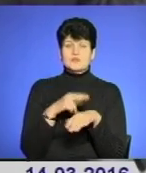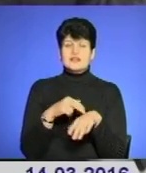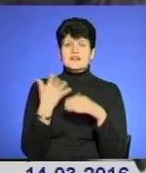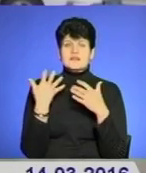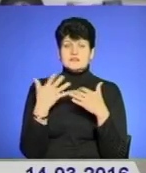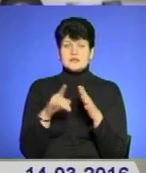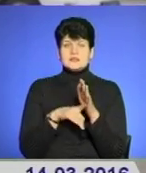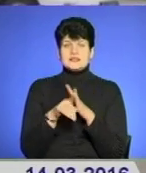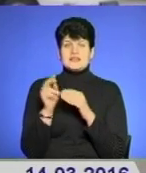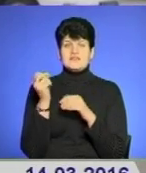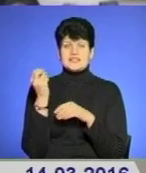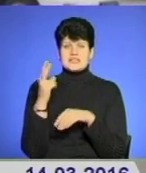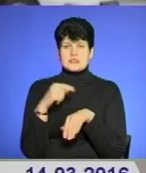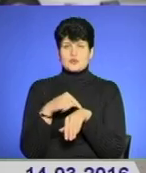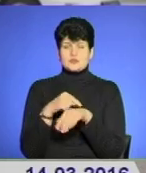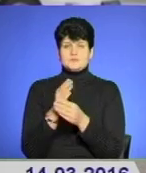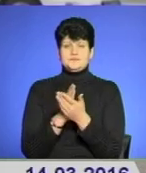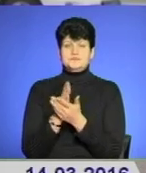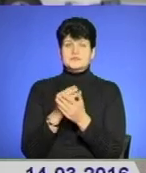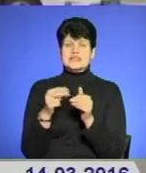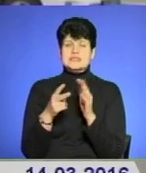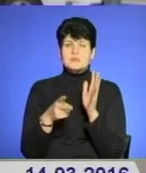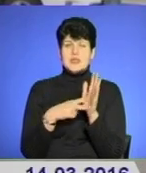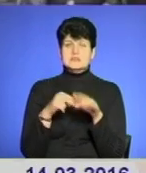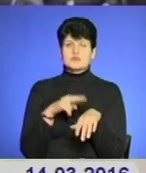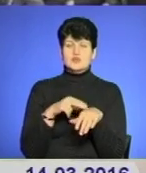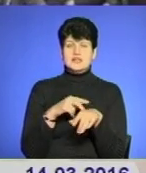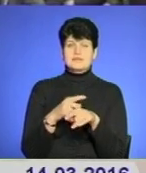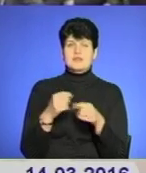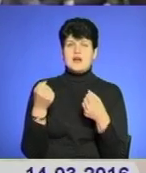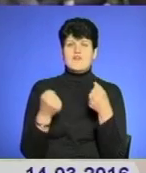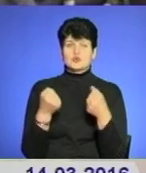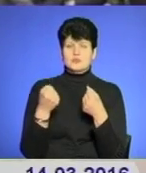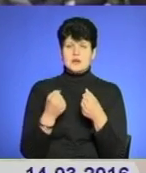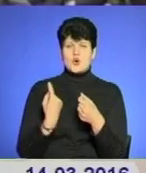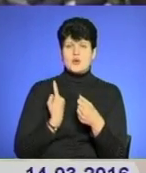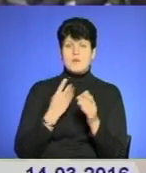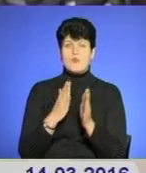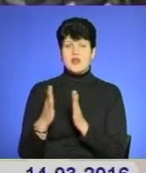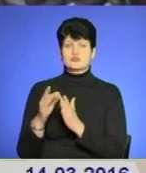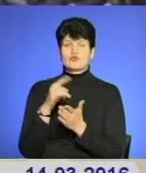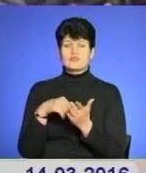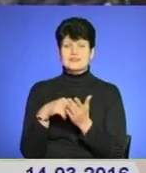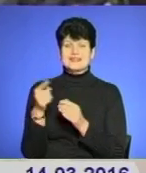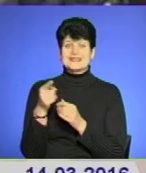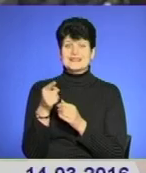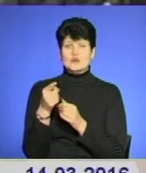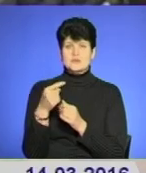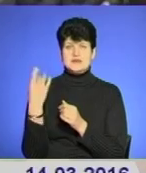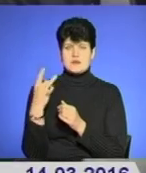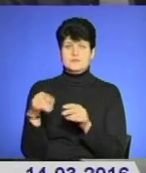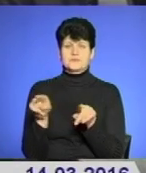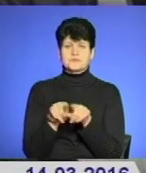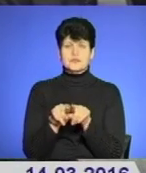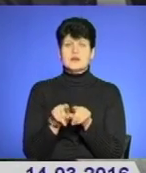на 12-годинну службу. 17 патрулів на автомобілях охороняють правопорядок у місті та Тернопільському районі.